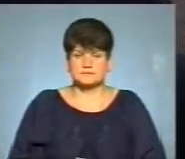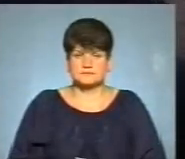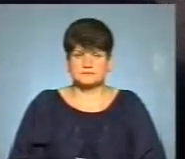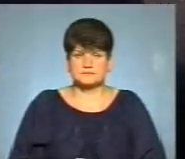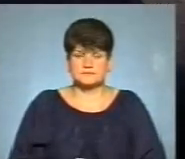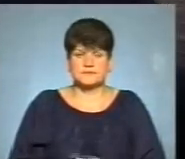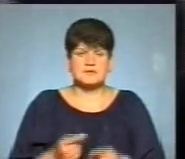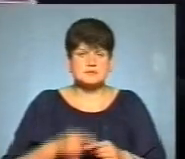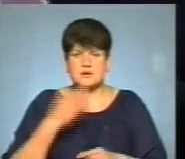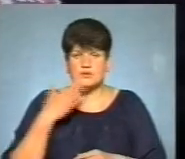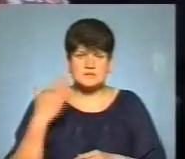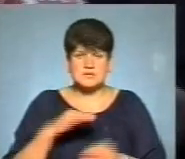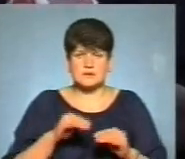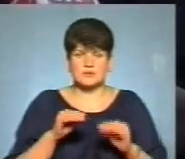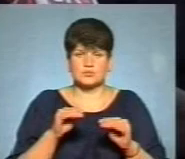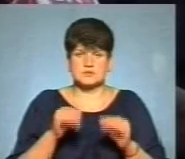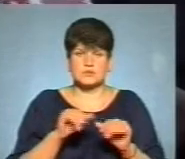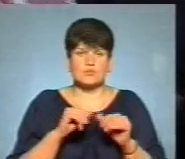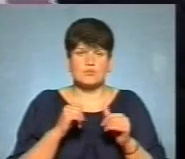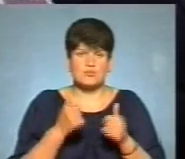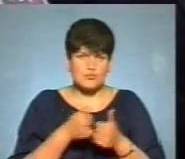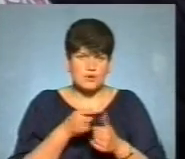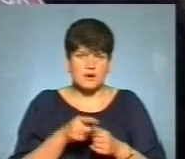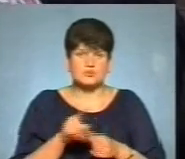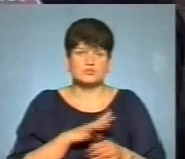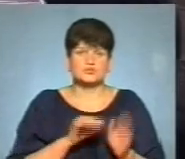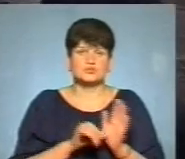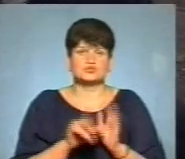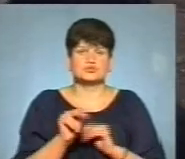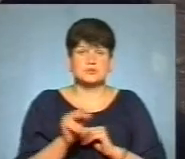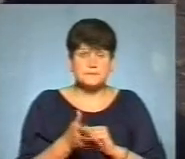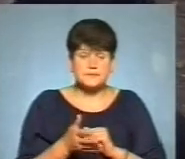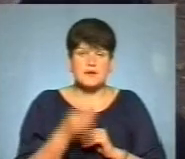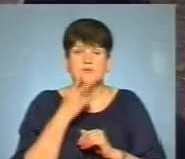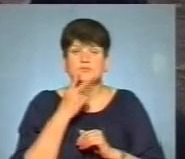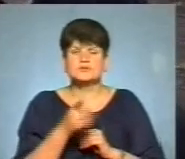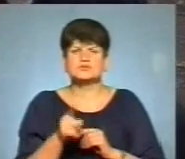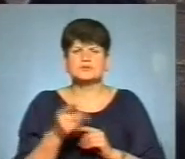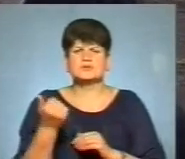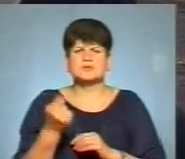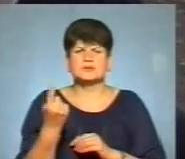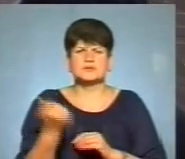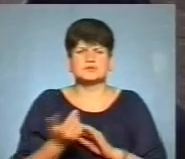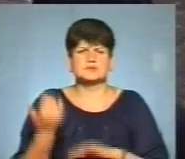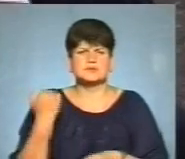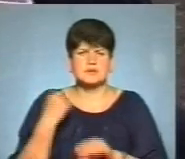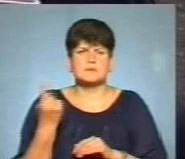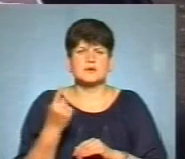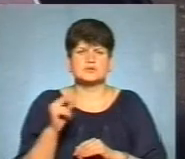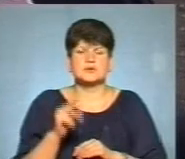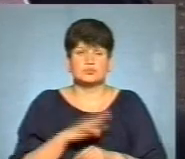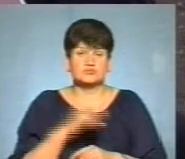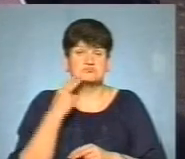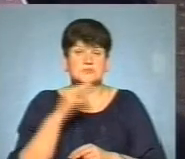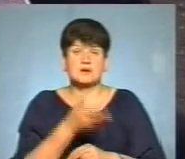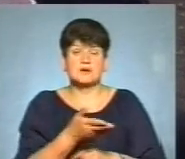це самі останні посів буряка. Це той, що ми сіли 6-го числа. А ви собі представляєте, там, де ми сіли на тиждень, скоріше 1-го числа, там був ще набагато кращий буряк. І